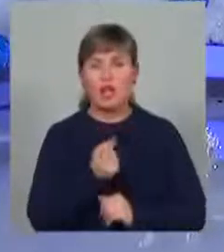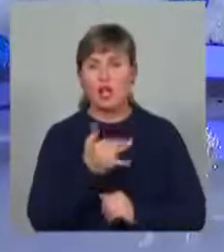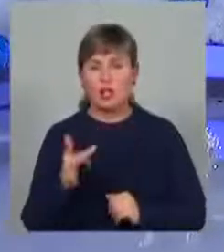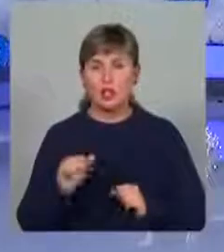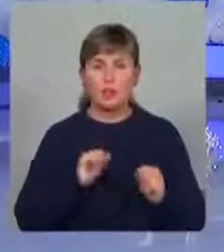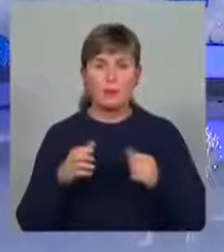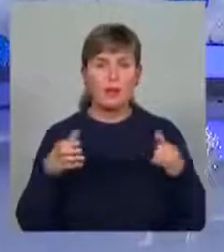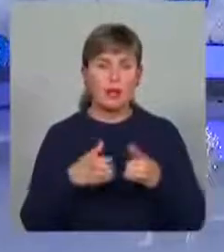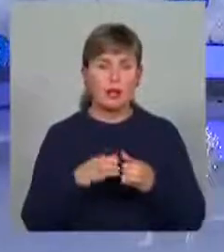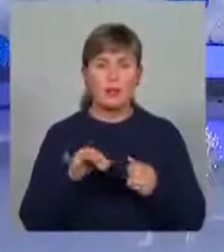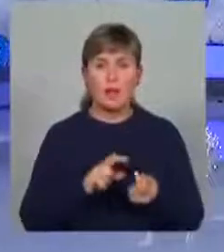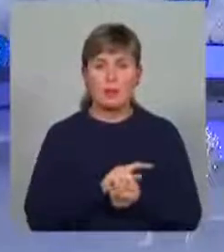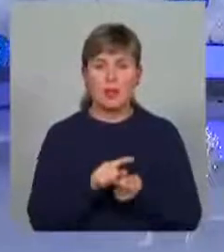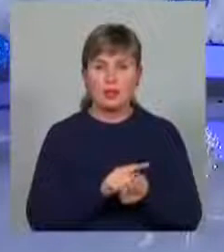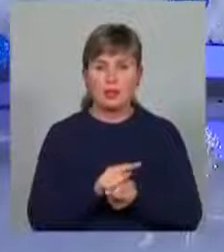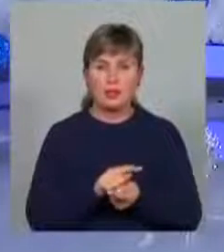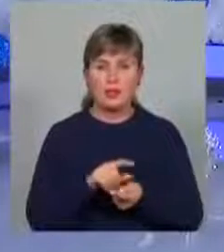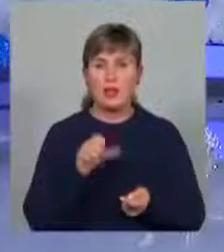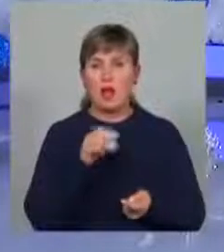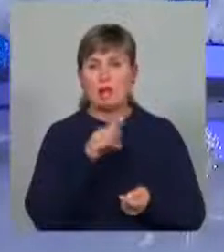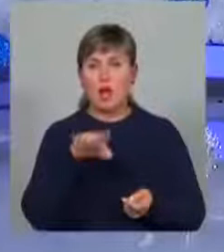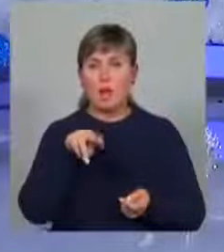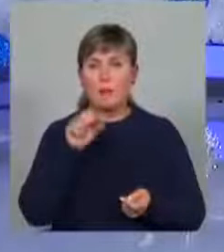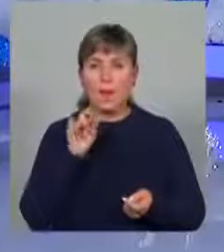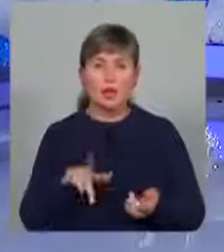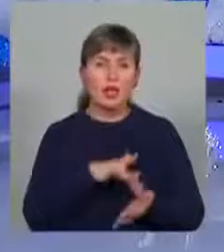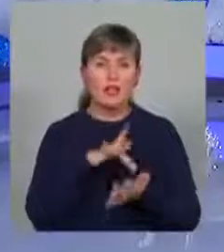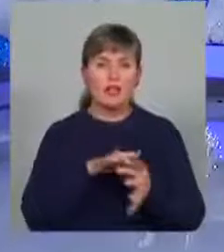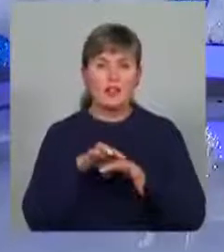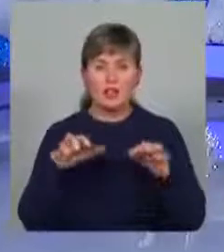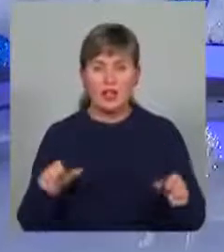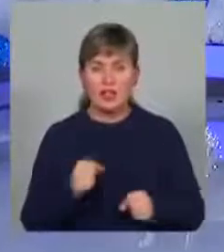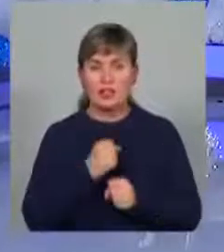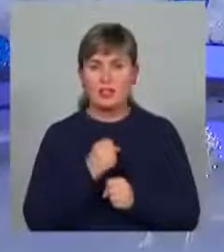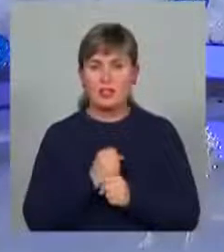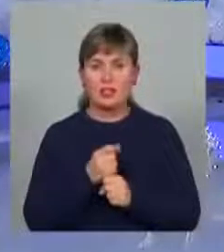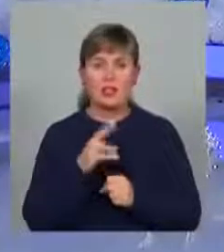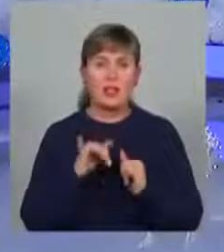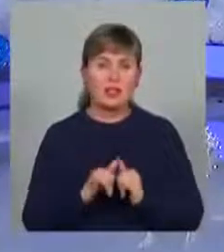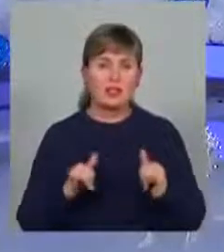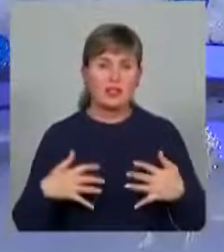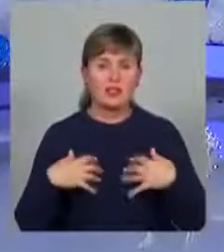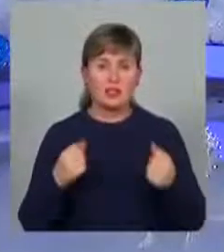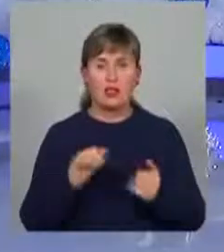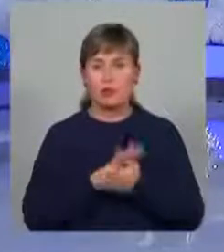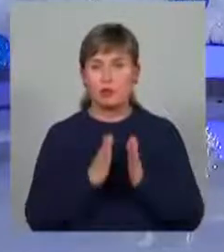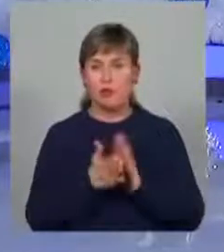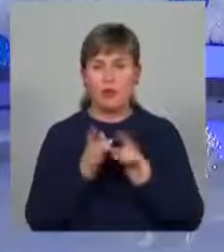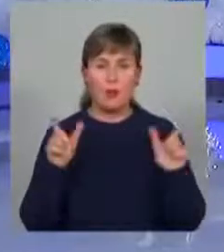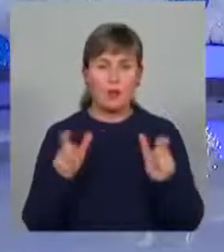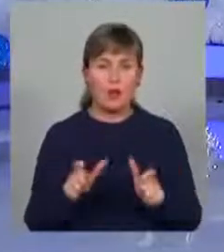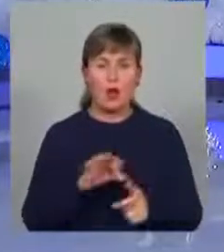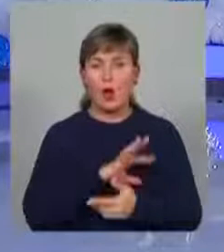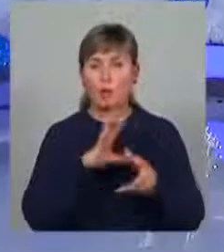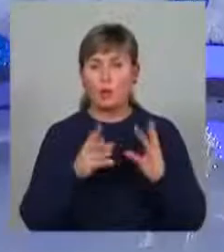и обновился автопарк. Городские власти сделали все возможное для развития сферы здравоохранения в условиях пандемии. Об